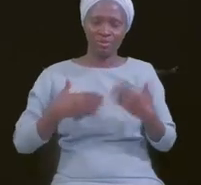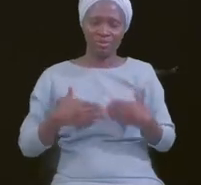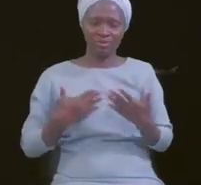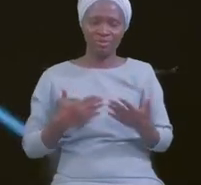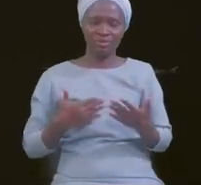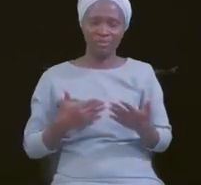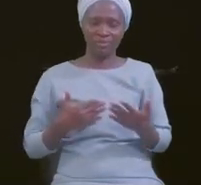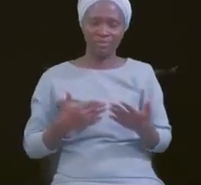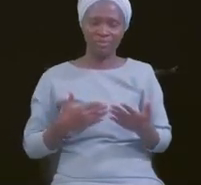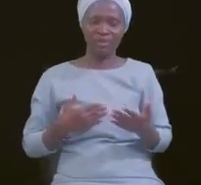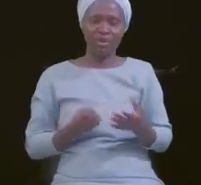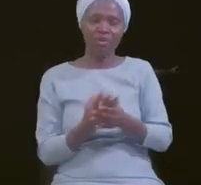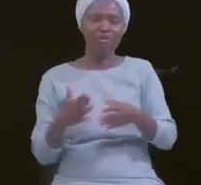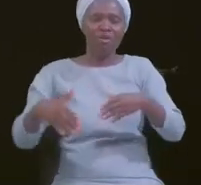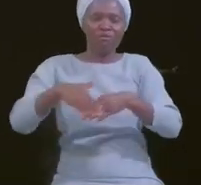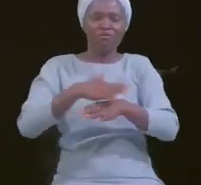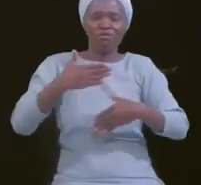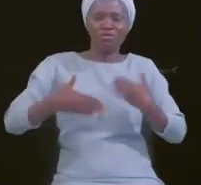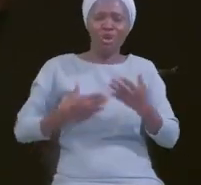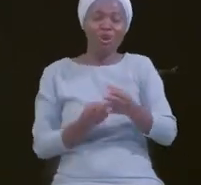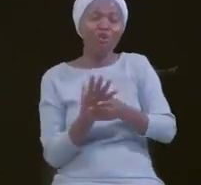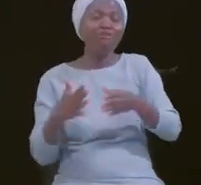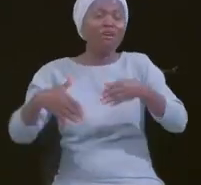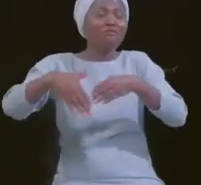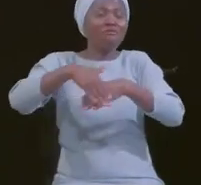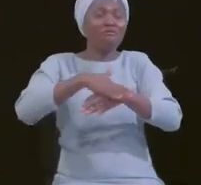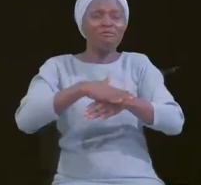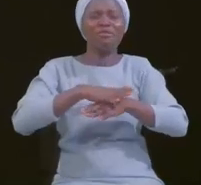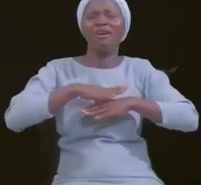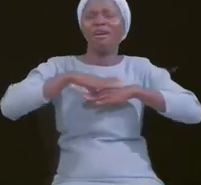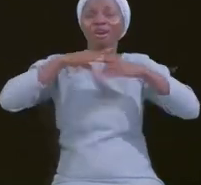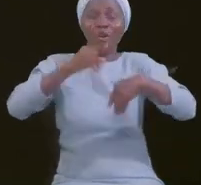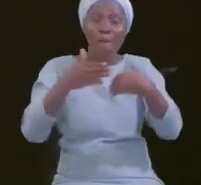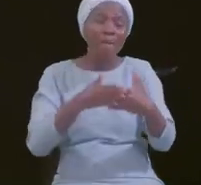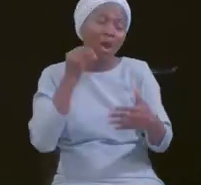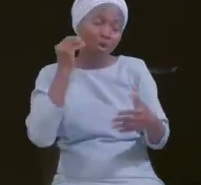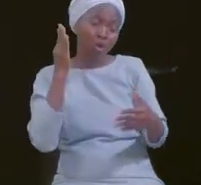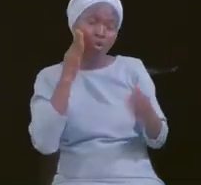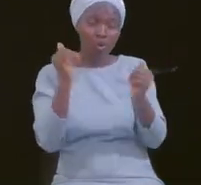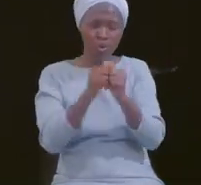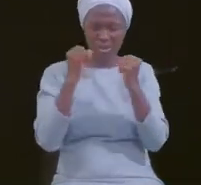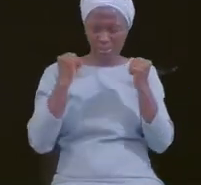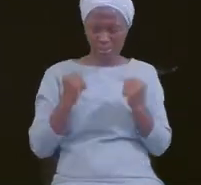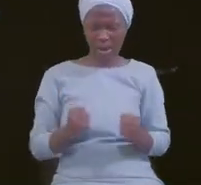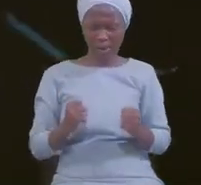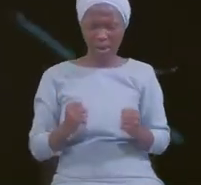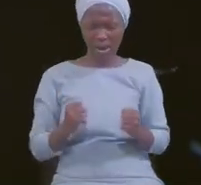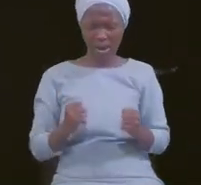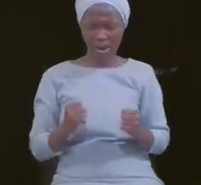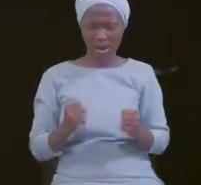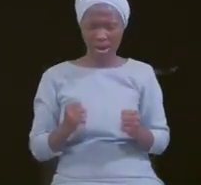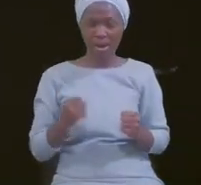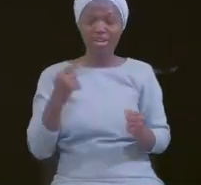Rentrez chez vous avec satisfaction. Rentrez chez vous avec la puissance. La parole est maintenant dans votre bouche.